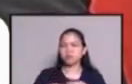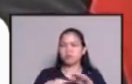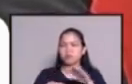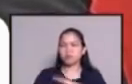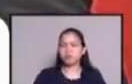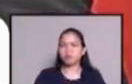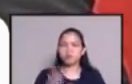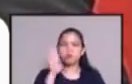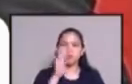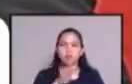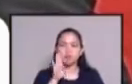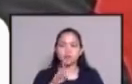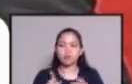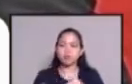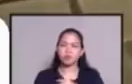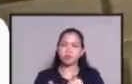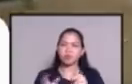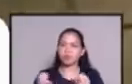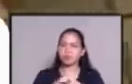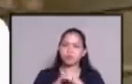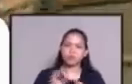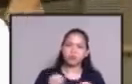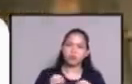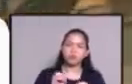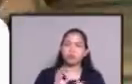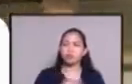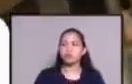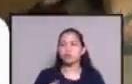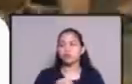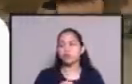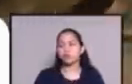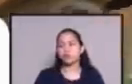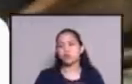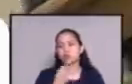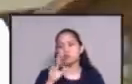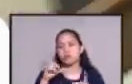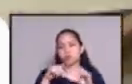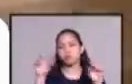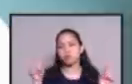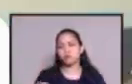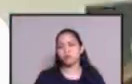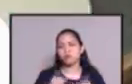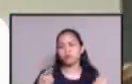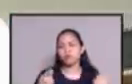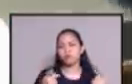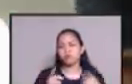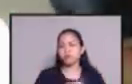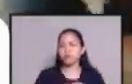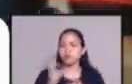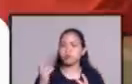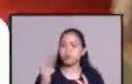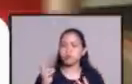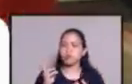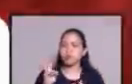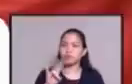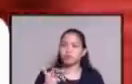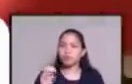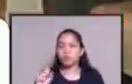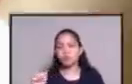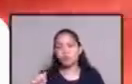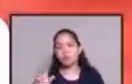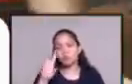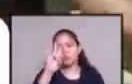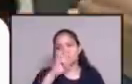kapatid niya na magbayad na lang kahit wala siyang utang. Batay naman sa mga dokumento nakuha ng NBI, tourist visa lang ang hawak ng 7